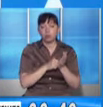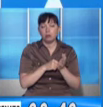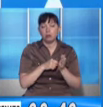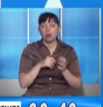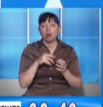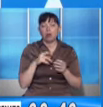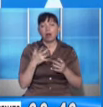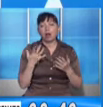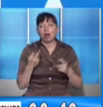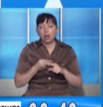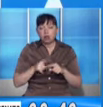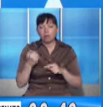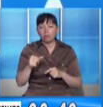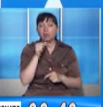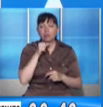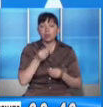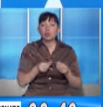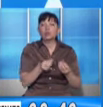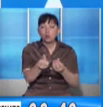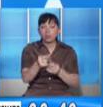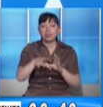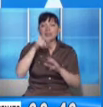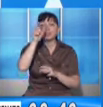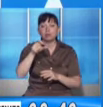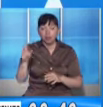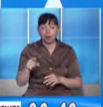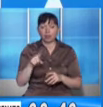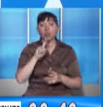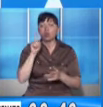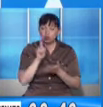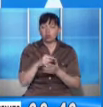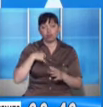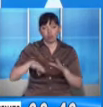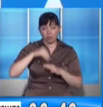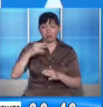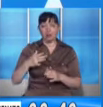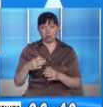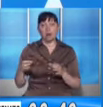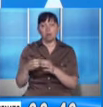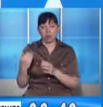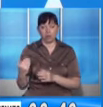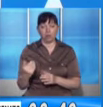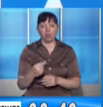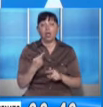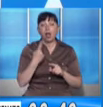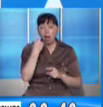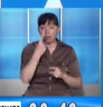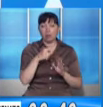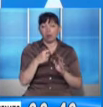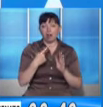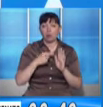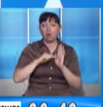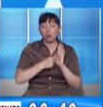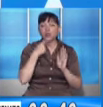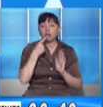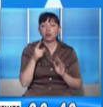care încercați să convingeți alegătorii că merită sau trebuie să voteze acest bloc electoral. Unul din aceste motive spune în felul